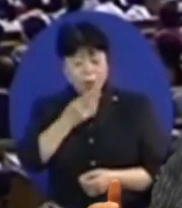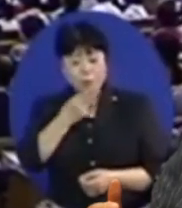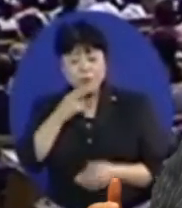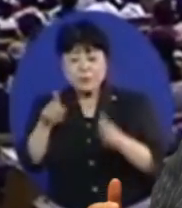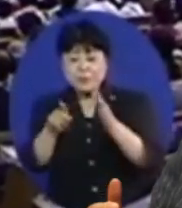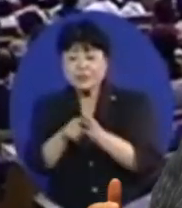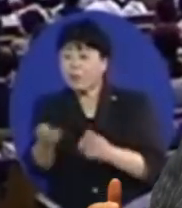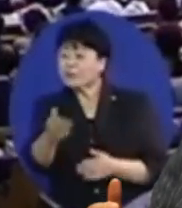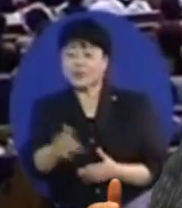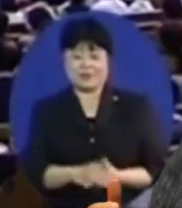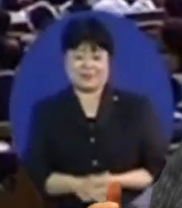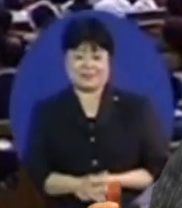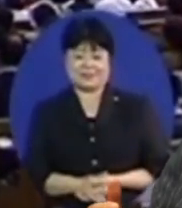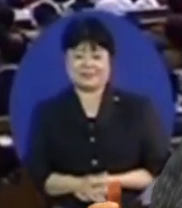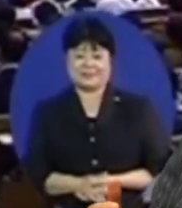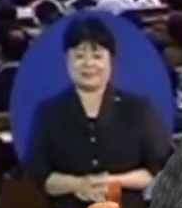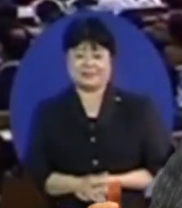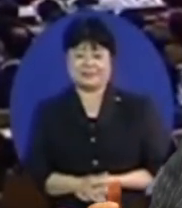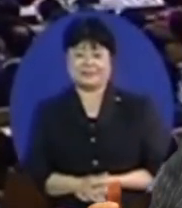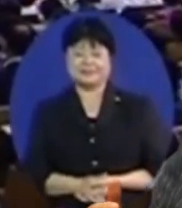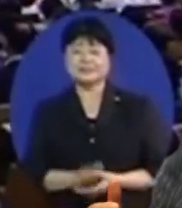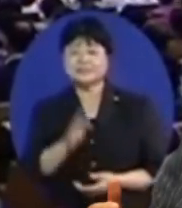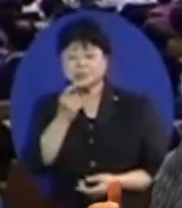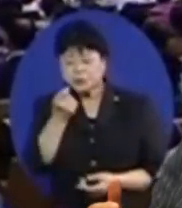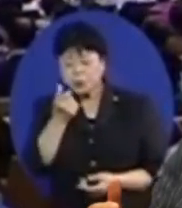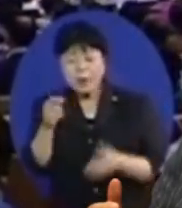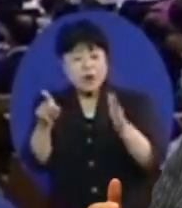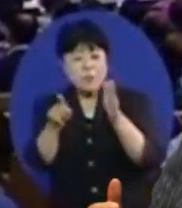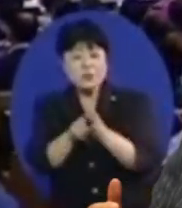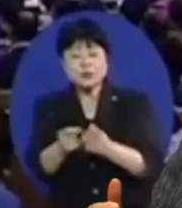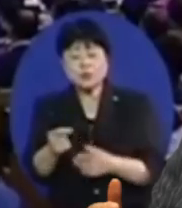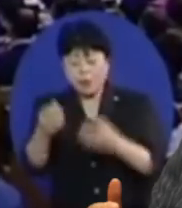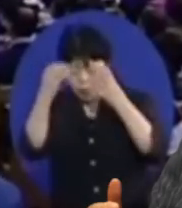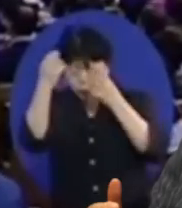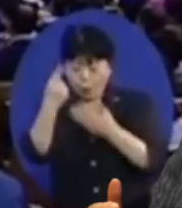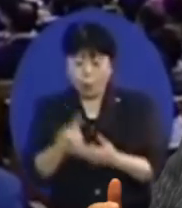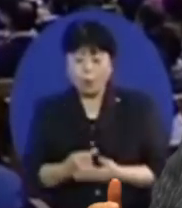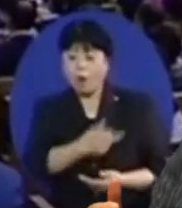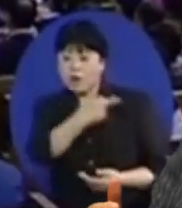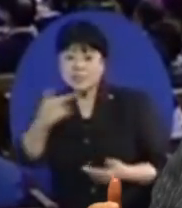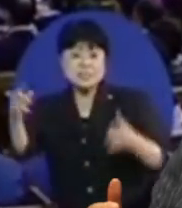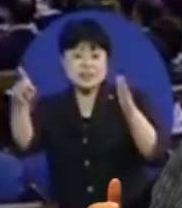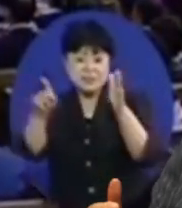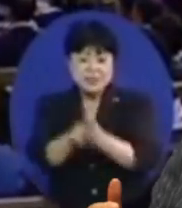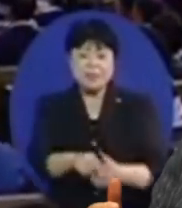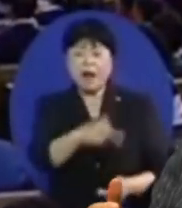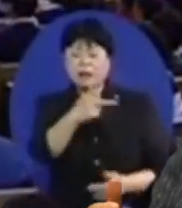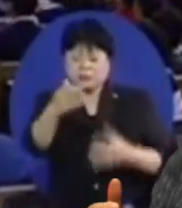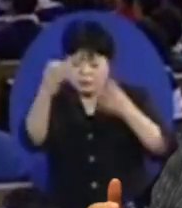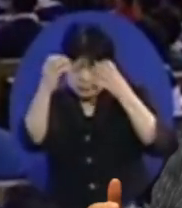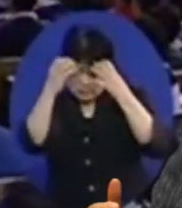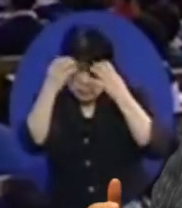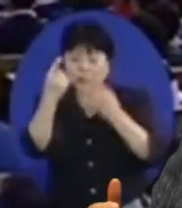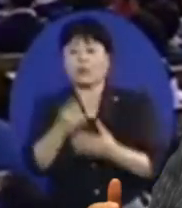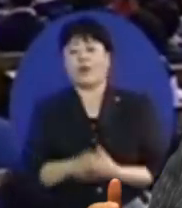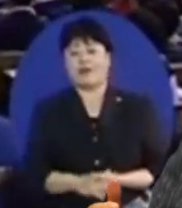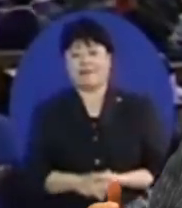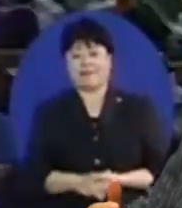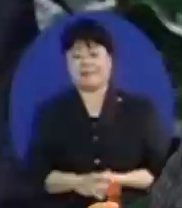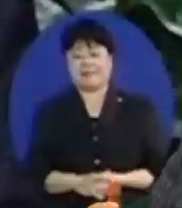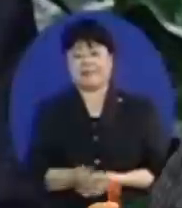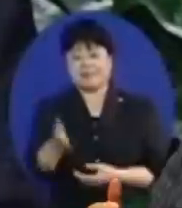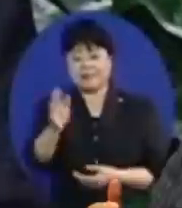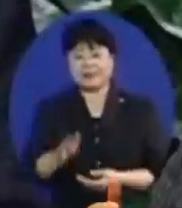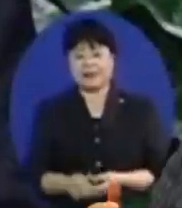없습니다. 우리가 적은 것을 믿으면 적은 시련이 오고 큰 것을 믿으면 큰 시련이 다가오는 것입니다.